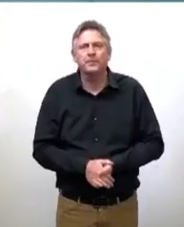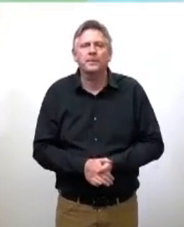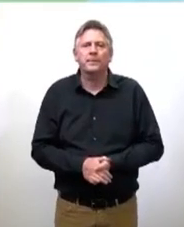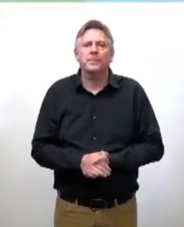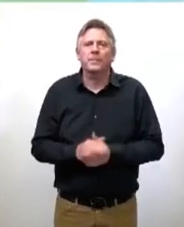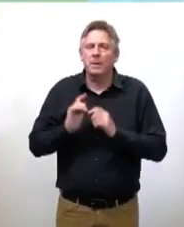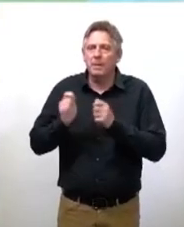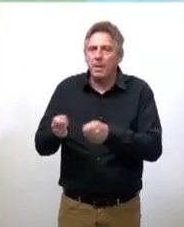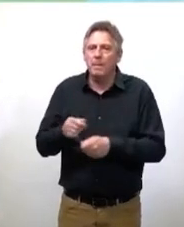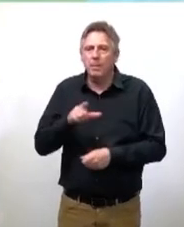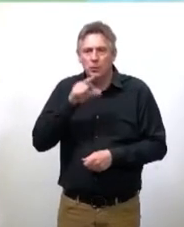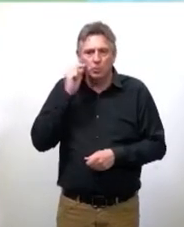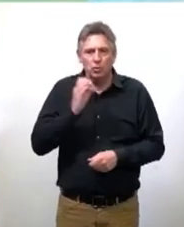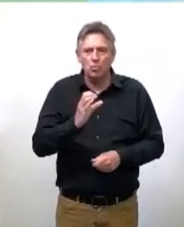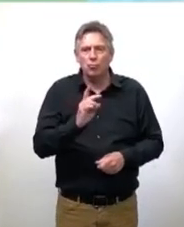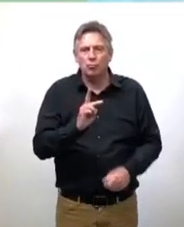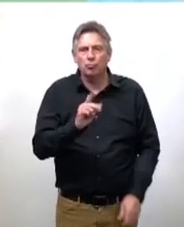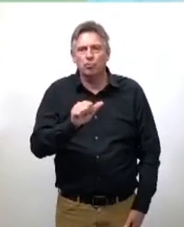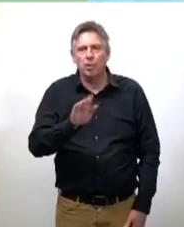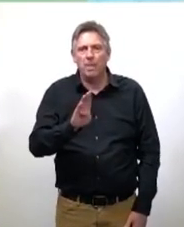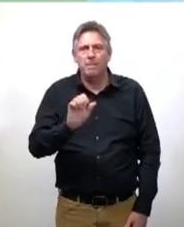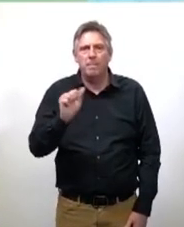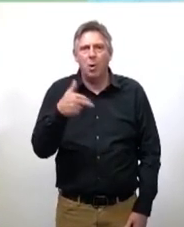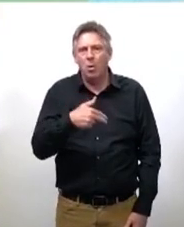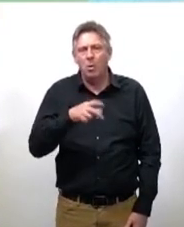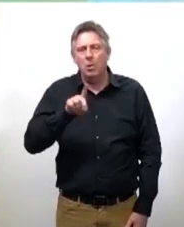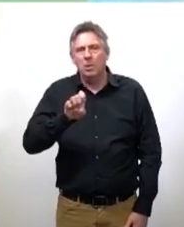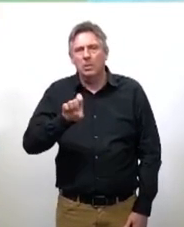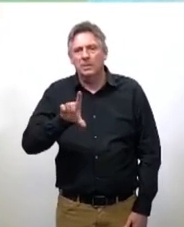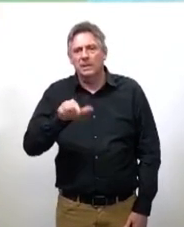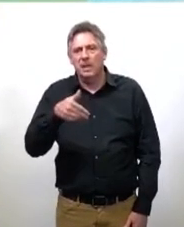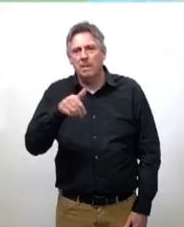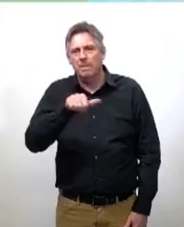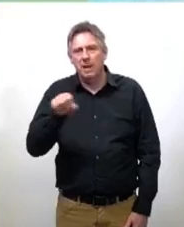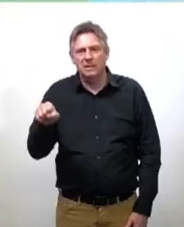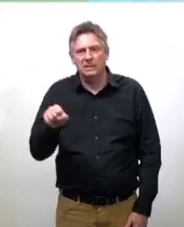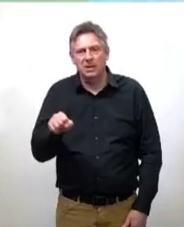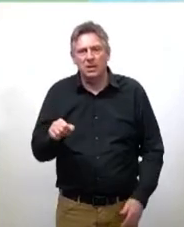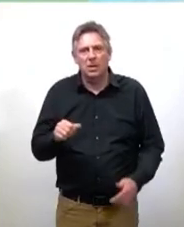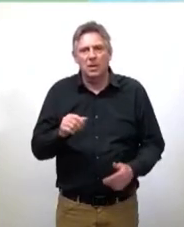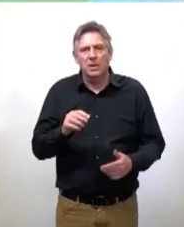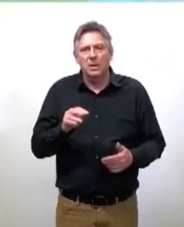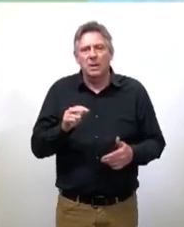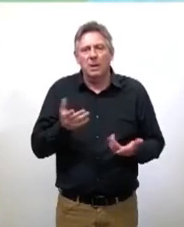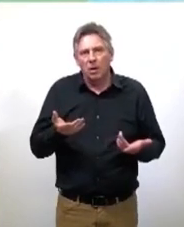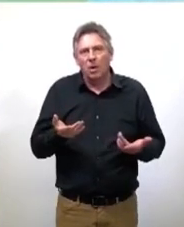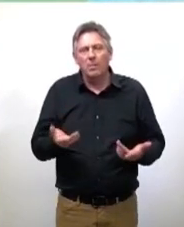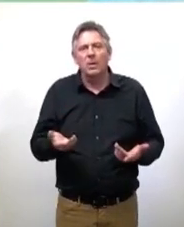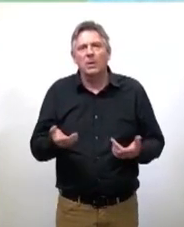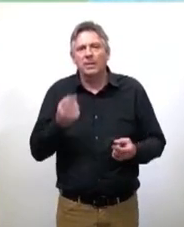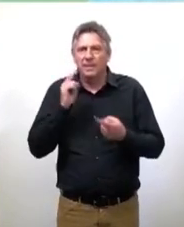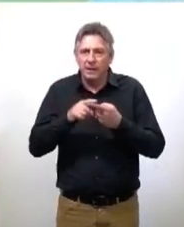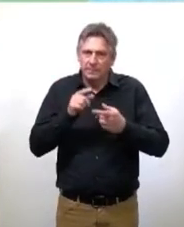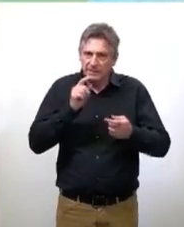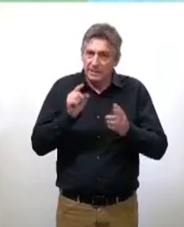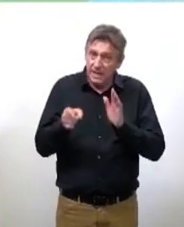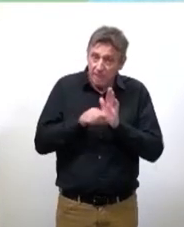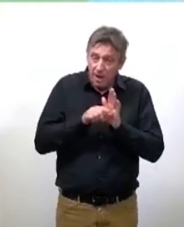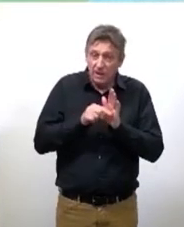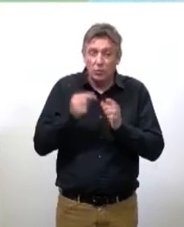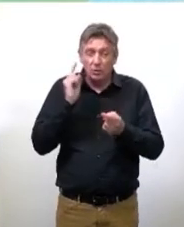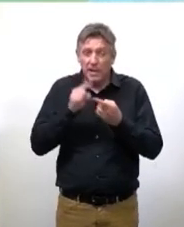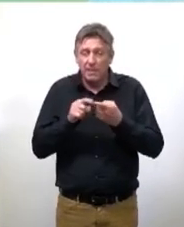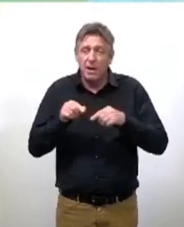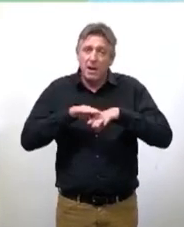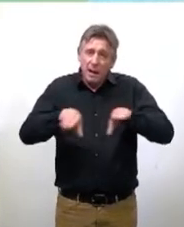Oui, monsieur le maire, mes chers collègues, je voulais profiter de cette délibération sportive aquatique pour aborder un sujet